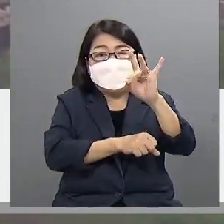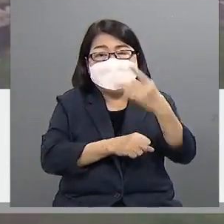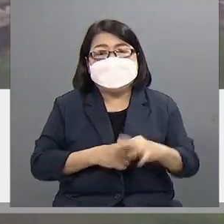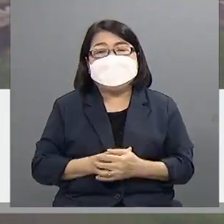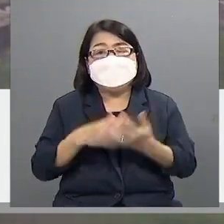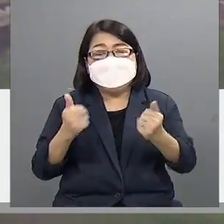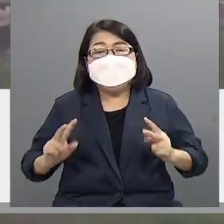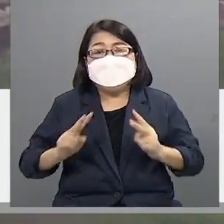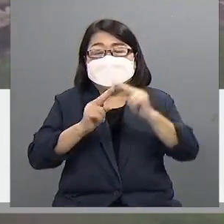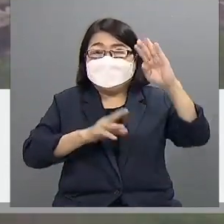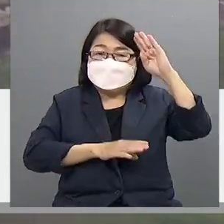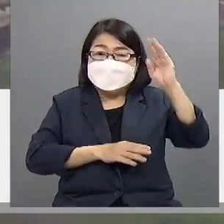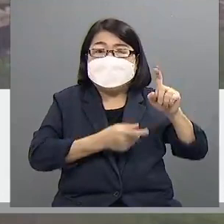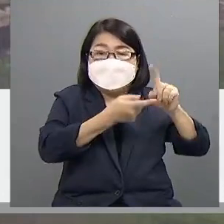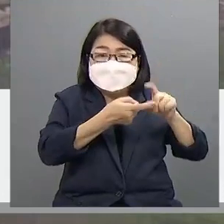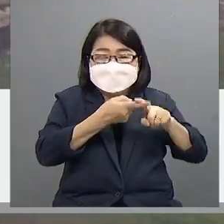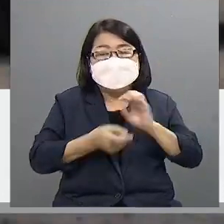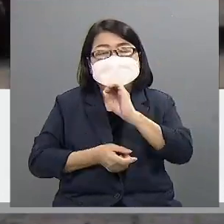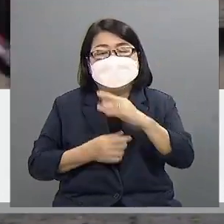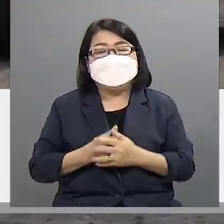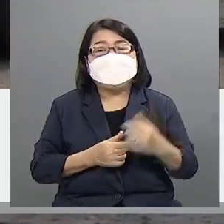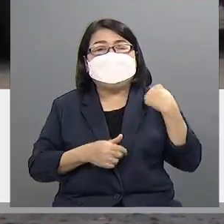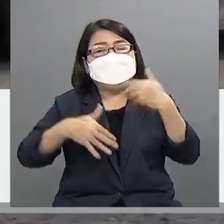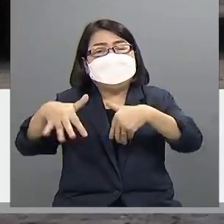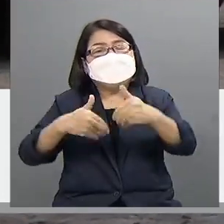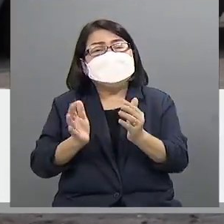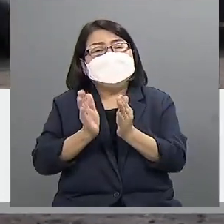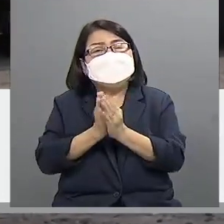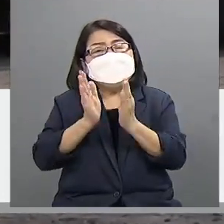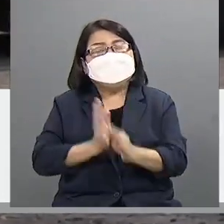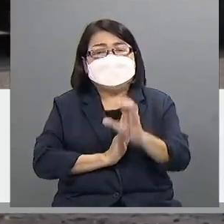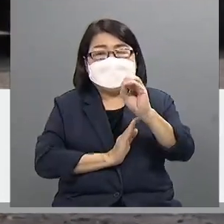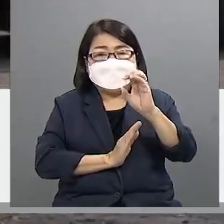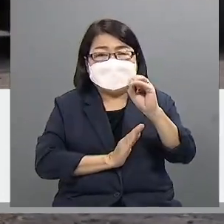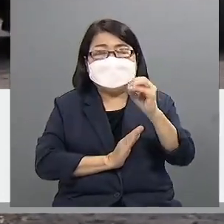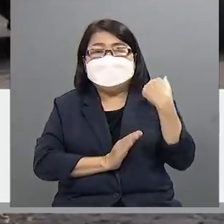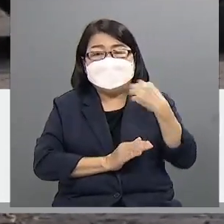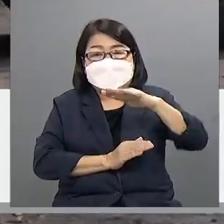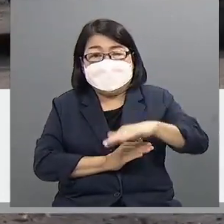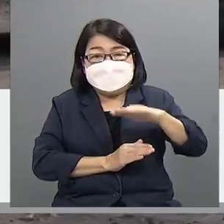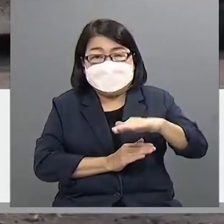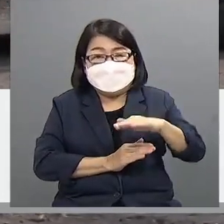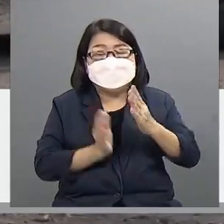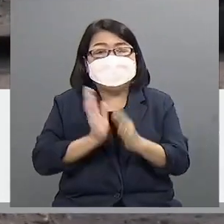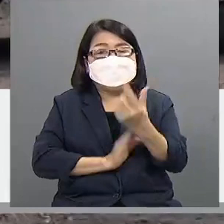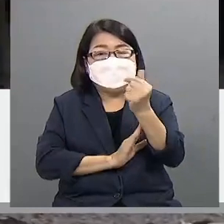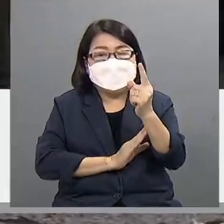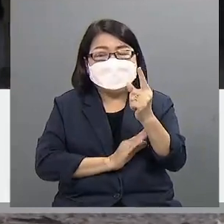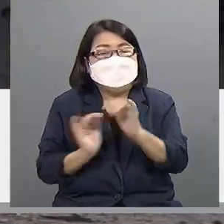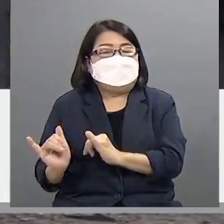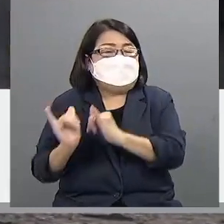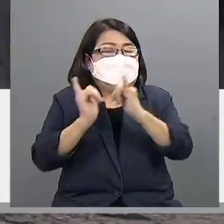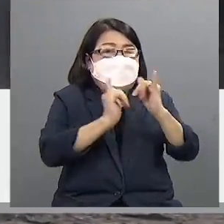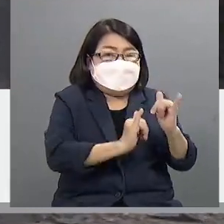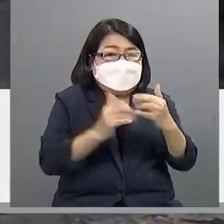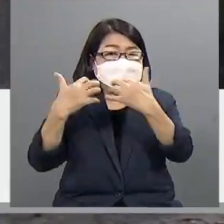มรัสเซียรายงานว่ามีพลเรือน50คนซึ่งในจำนวนนี้มีเด็กรวมอยู่ด้วย11คนอพยพออกจากโรงงานเหล็กเมื่